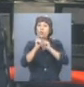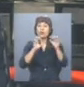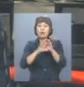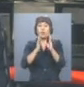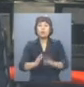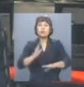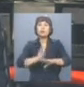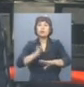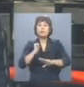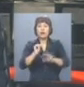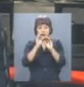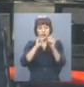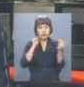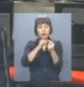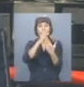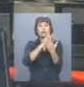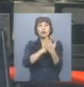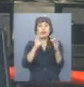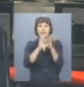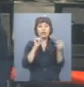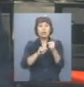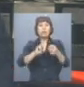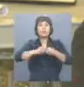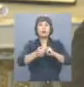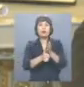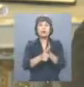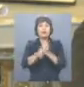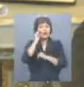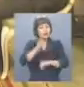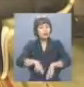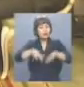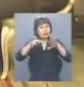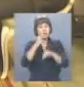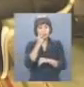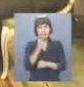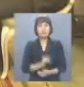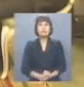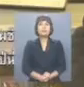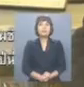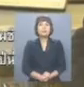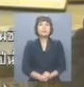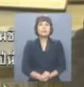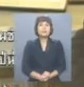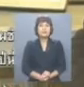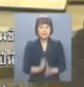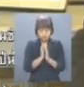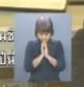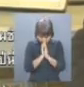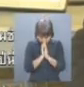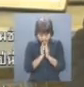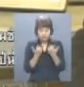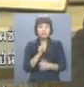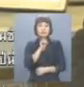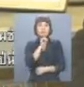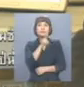ที่มีความเชี่ยวชาญในเรื่องของการแก้ไขปัญหาน้ำท่วมค่ะ สวัสดีค่ะ We have a lot of problem of